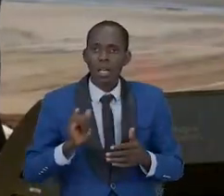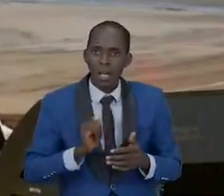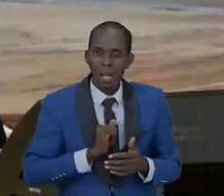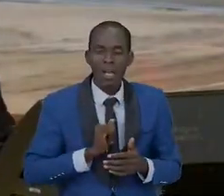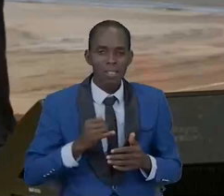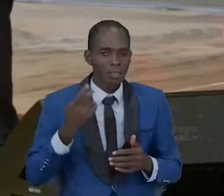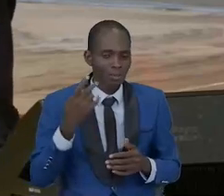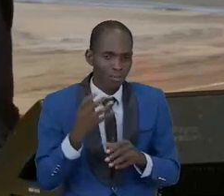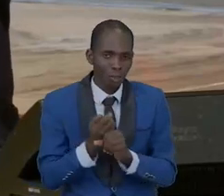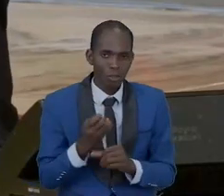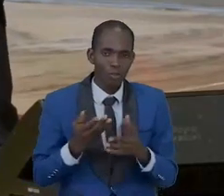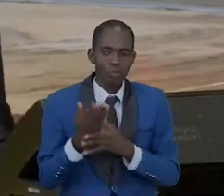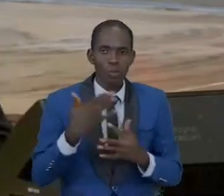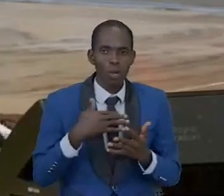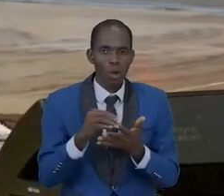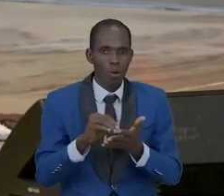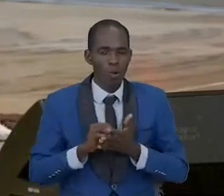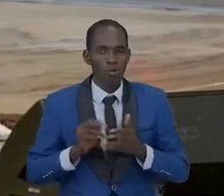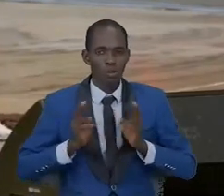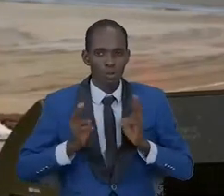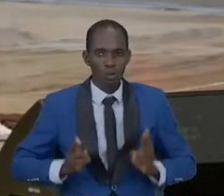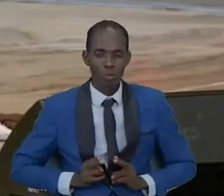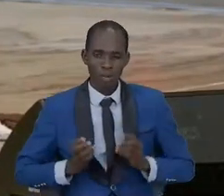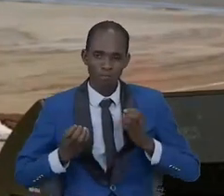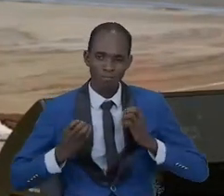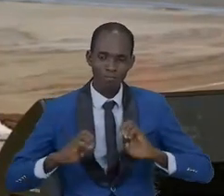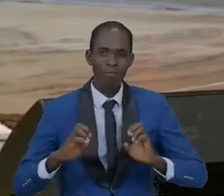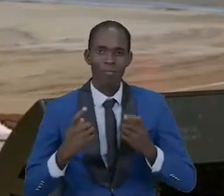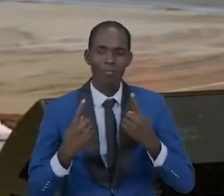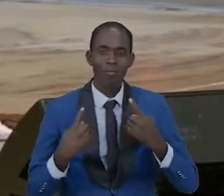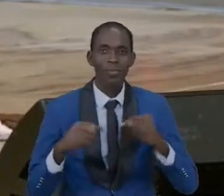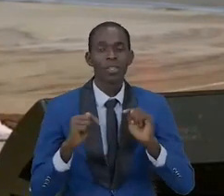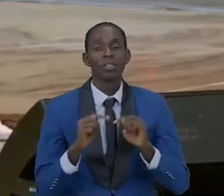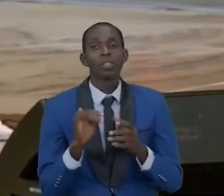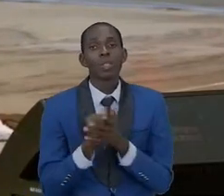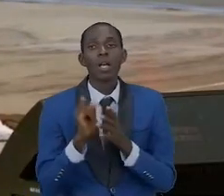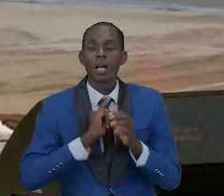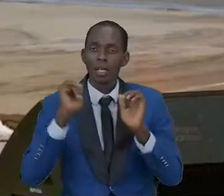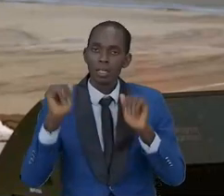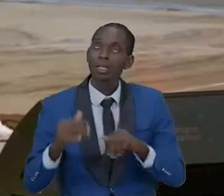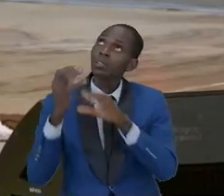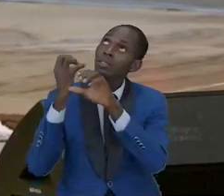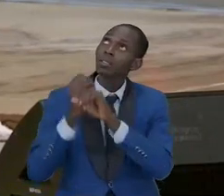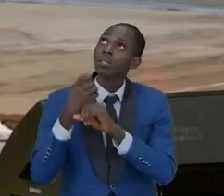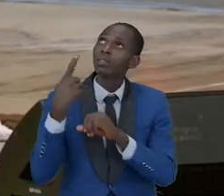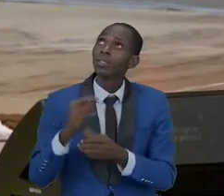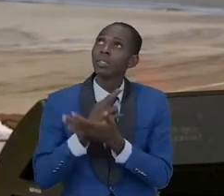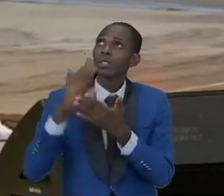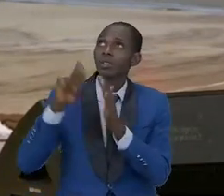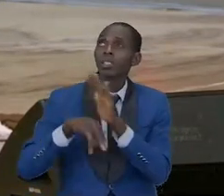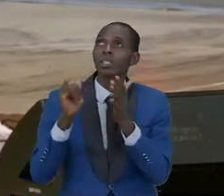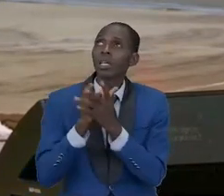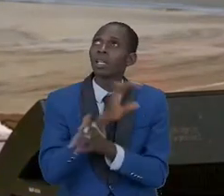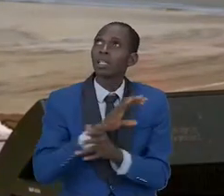efforts humains afin d'avoir la justice que Christ lui-même lui seul